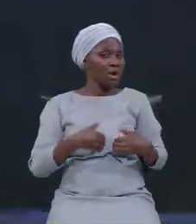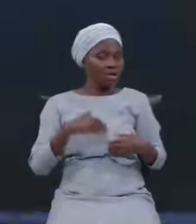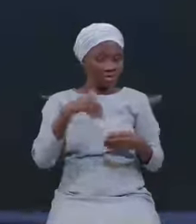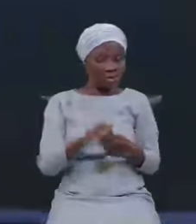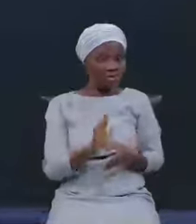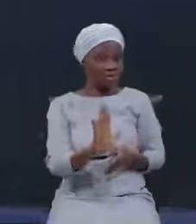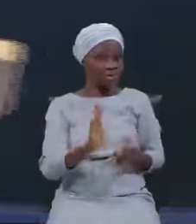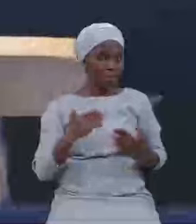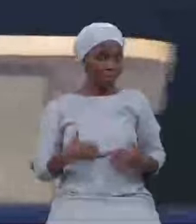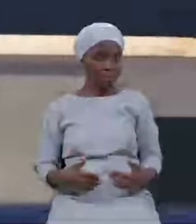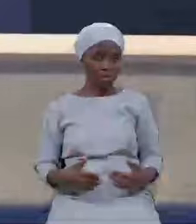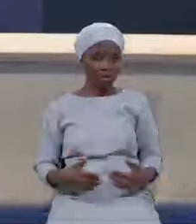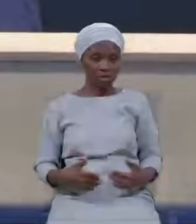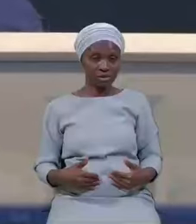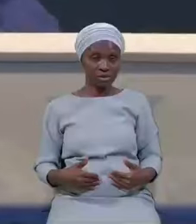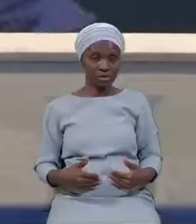Cancer,